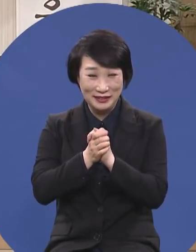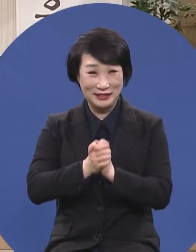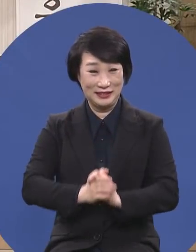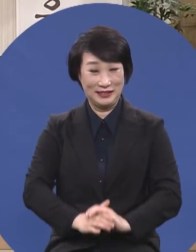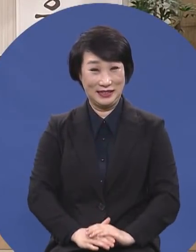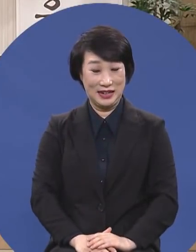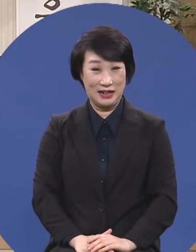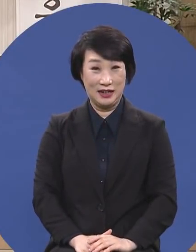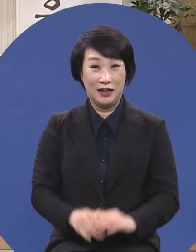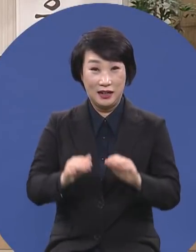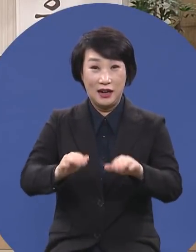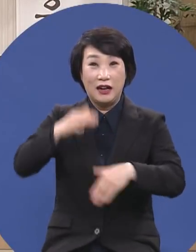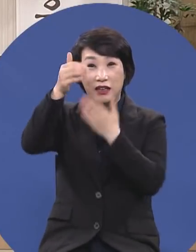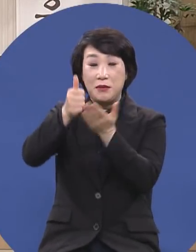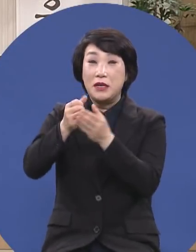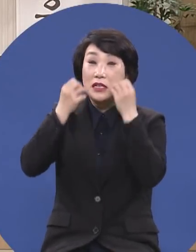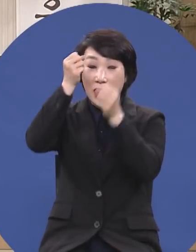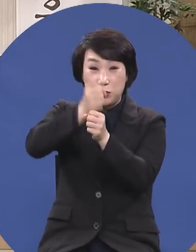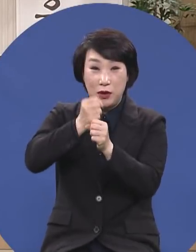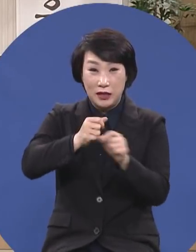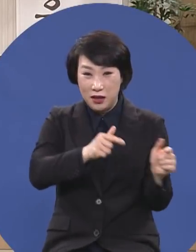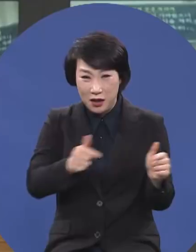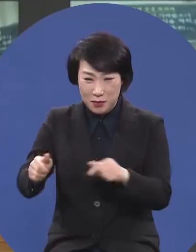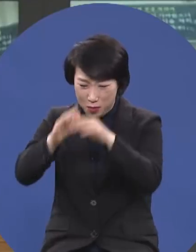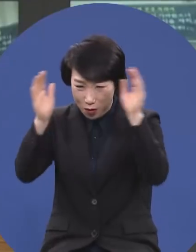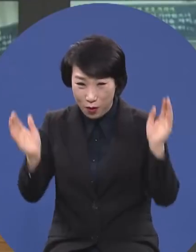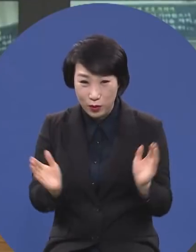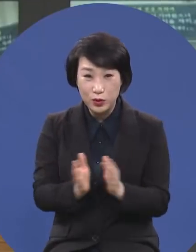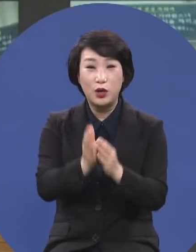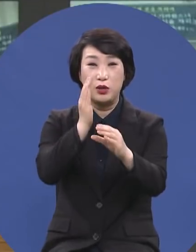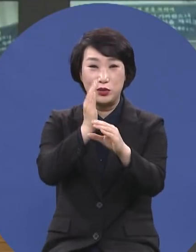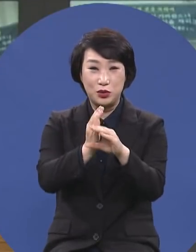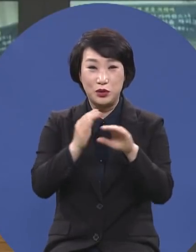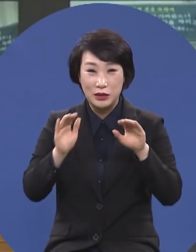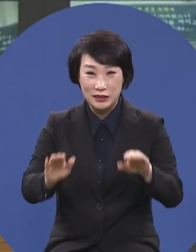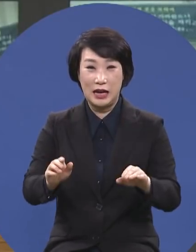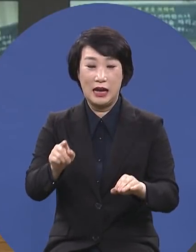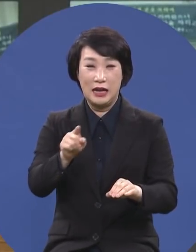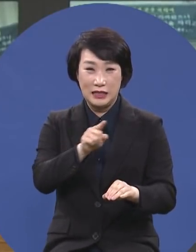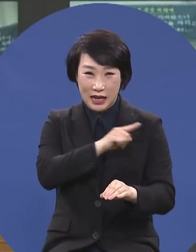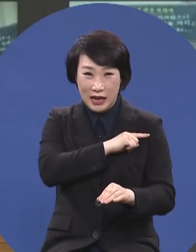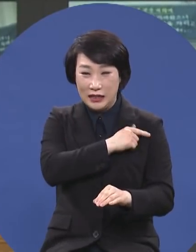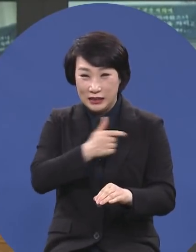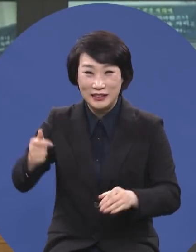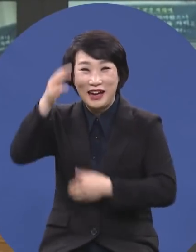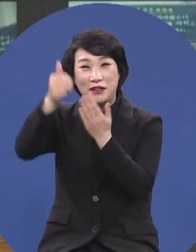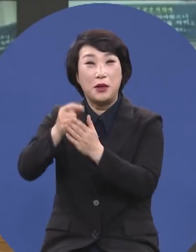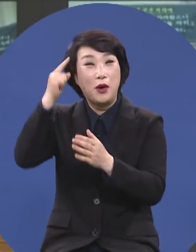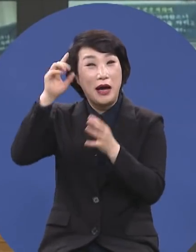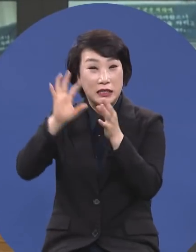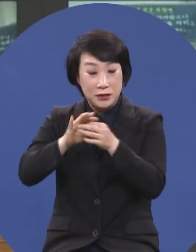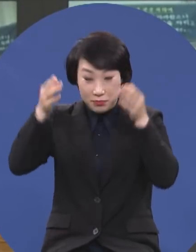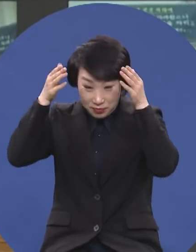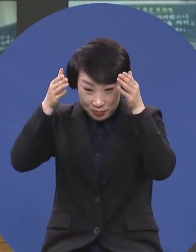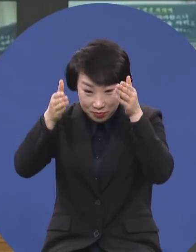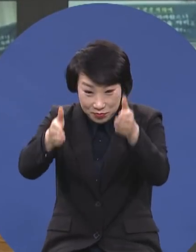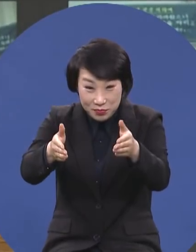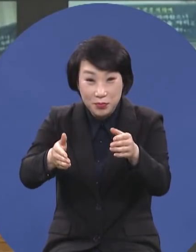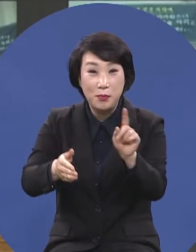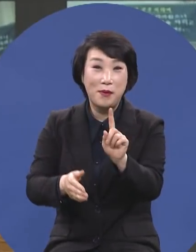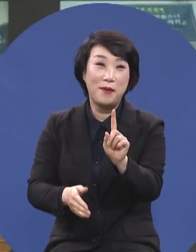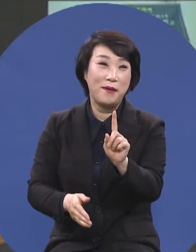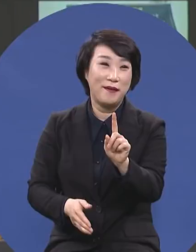하나님이 창조한 모든 것 중에서 하나님의 가장 관심사가